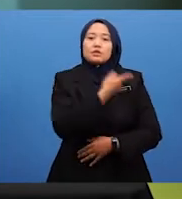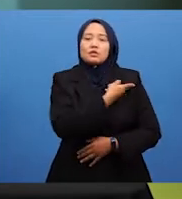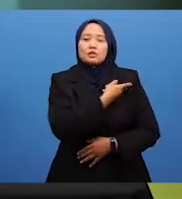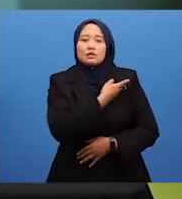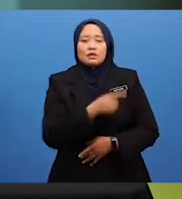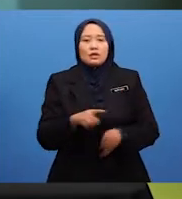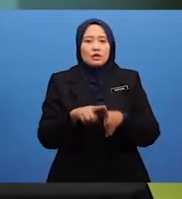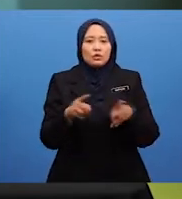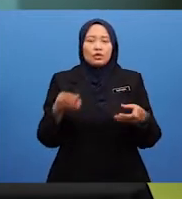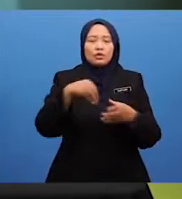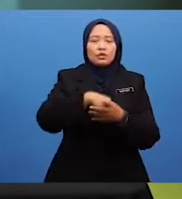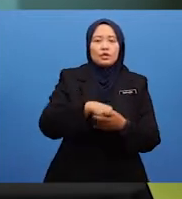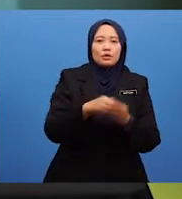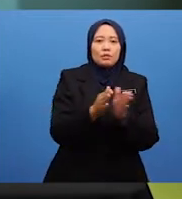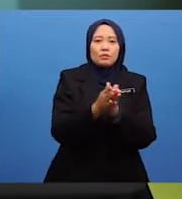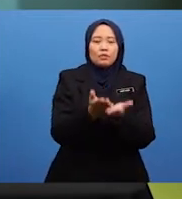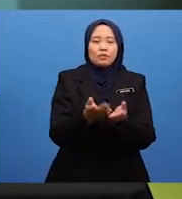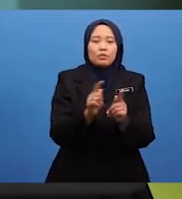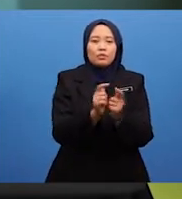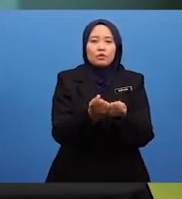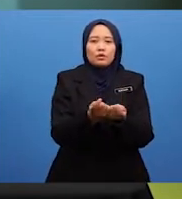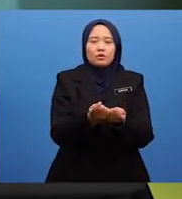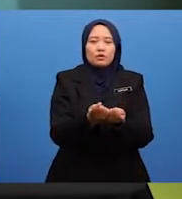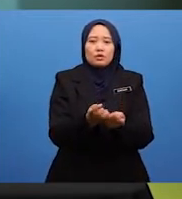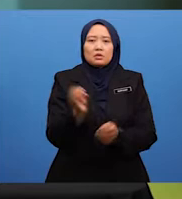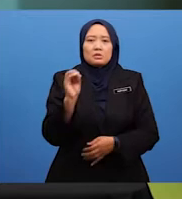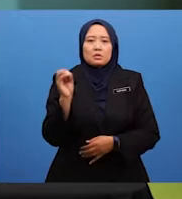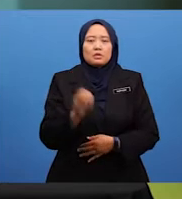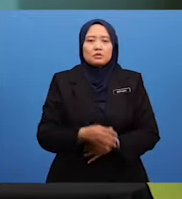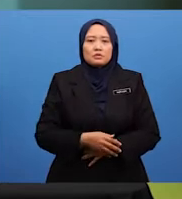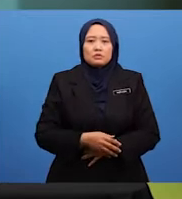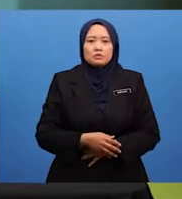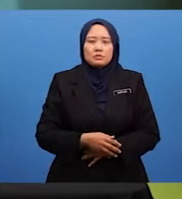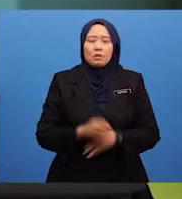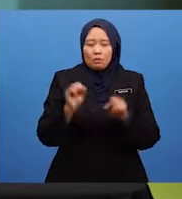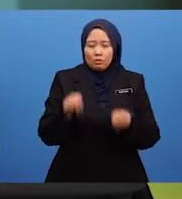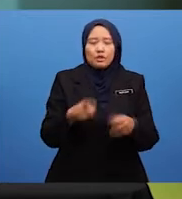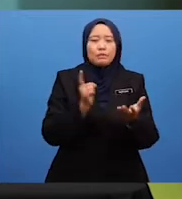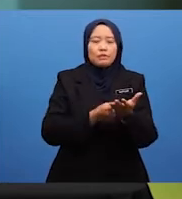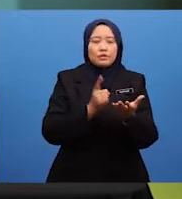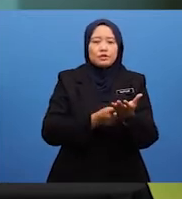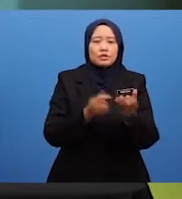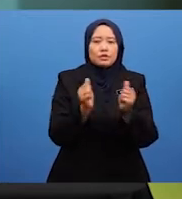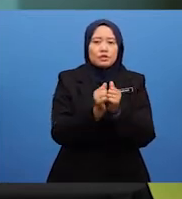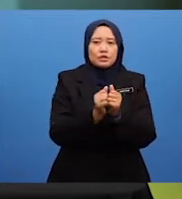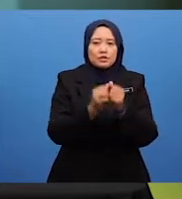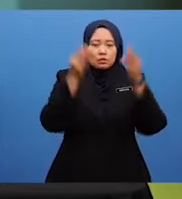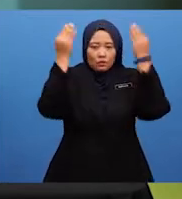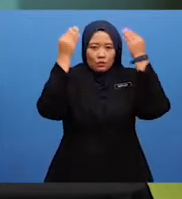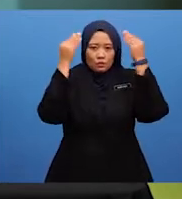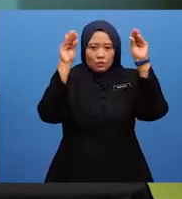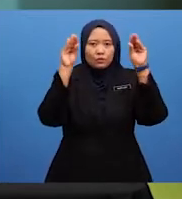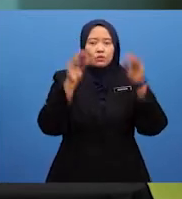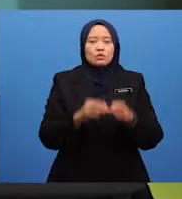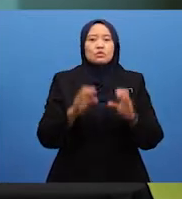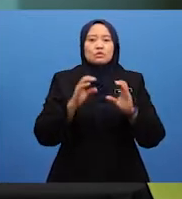di dalam buku teks yang tidak disebutkan di sini. Bincangkan bersama guru kamu